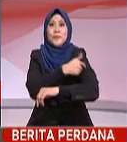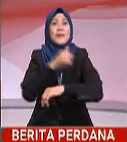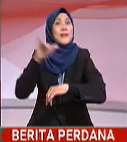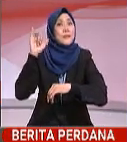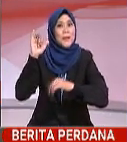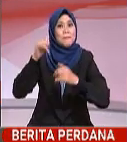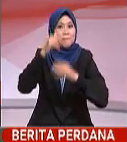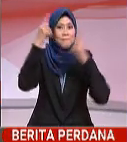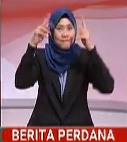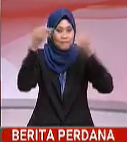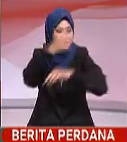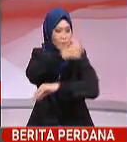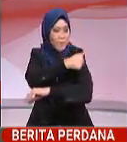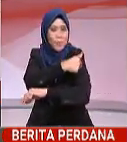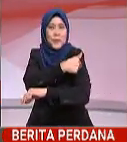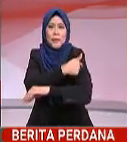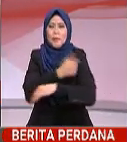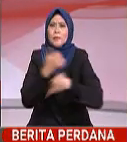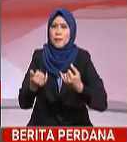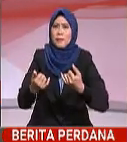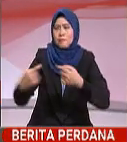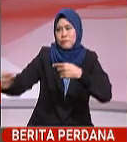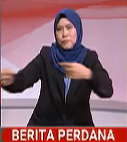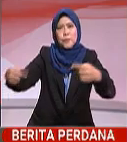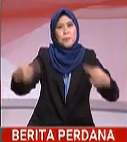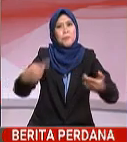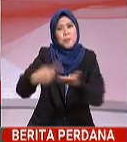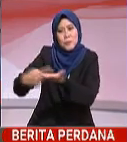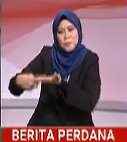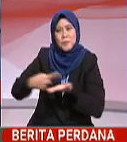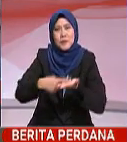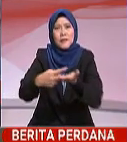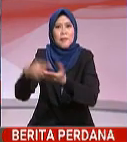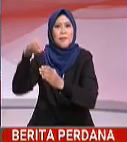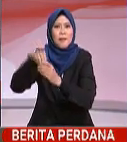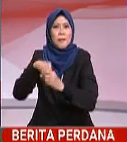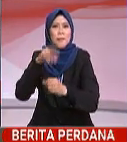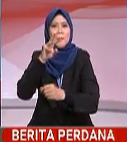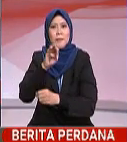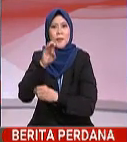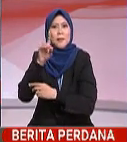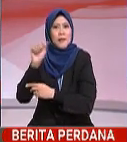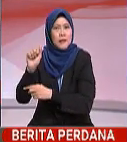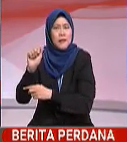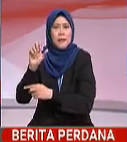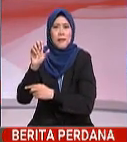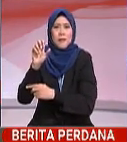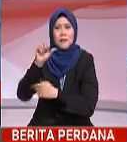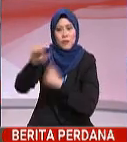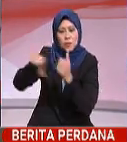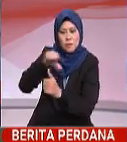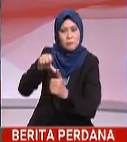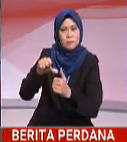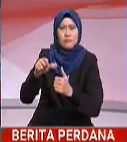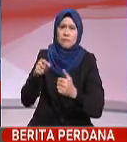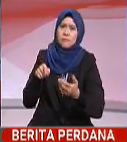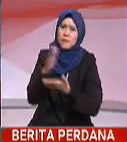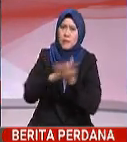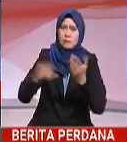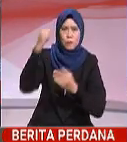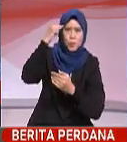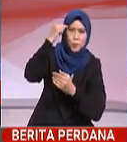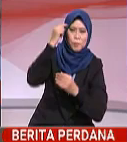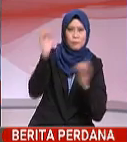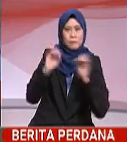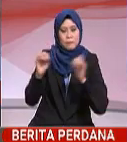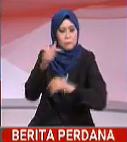semalam menjadi perbahasan di media sosial sehingga ada pihak mengatakan beliau tidak disuntik vaksin, sebaliknya cecair